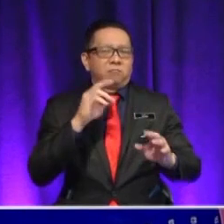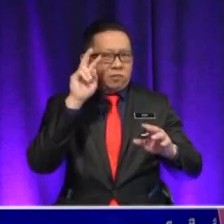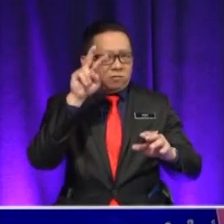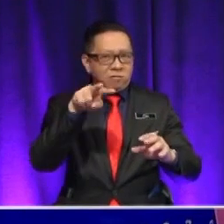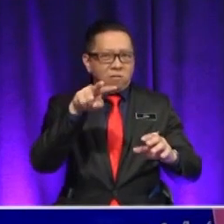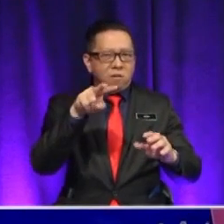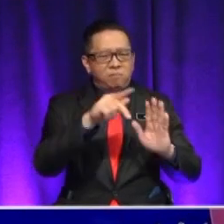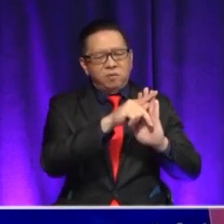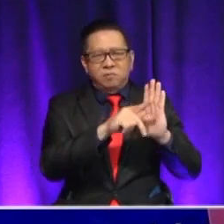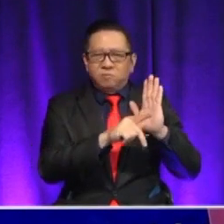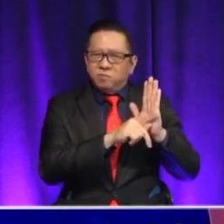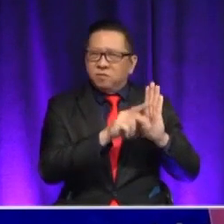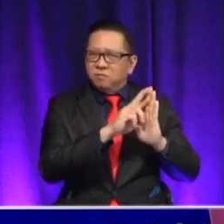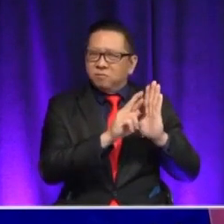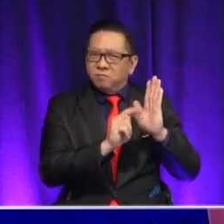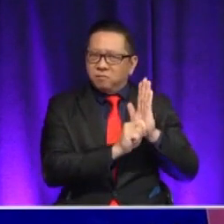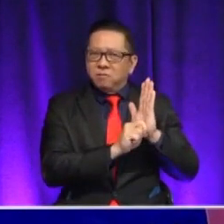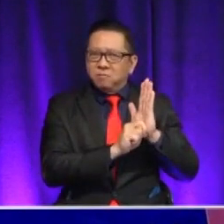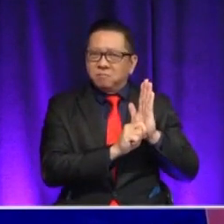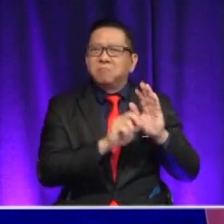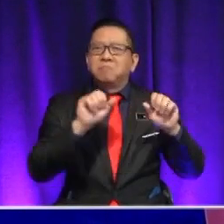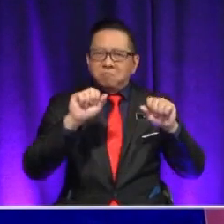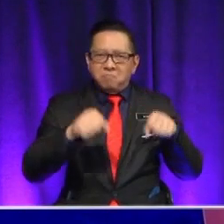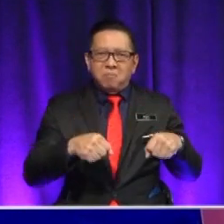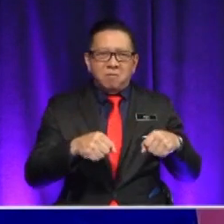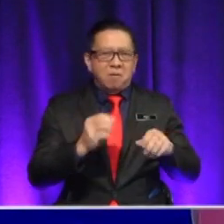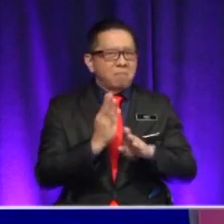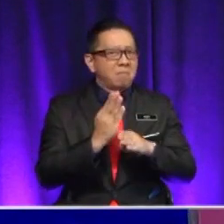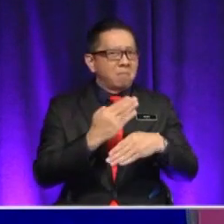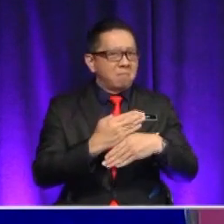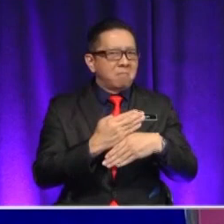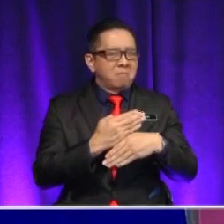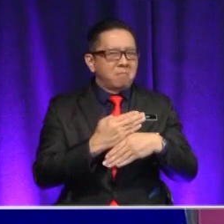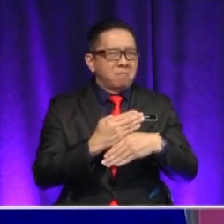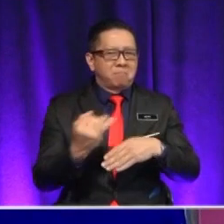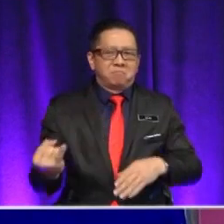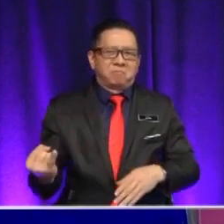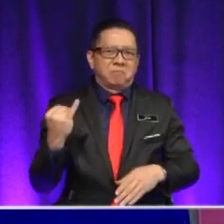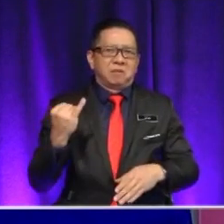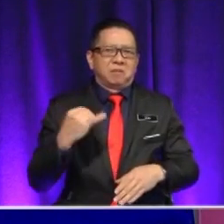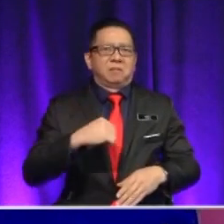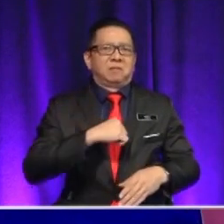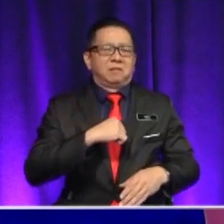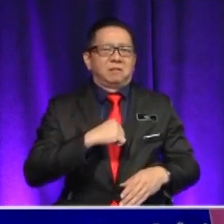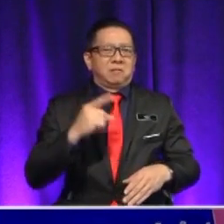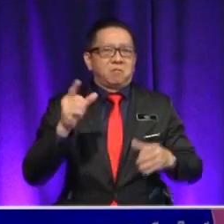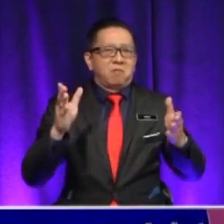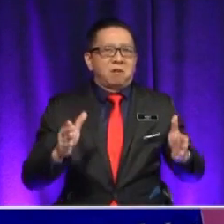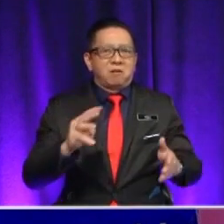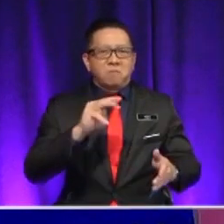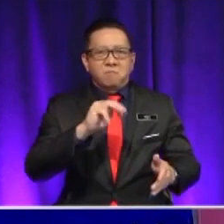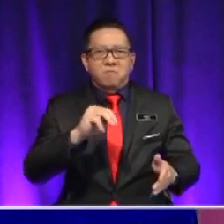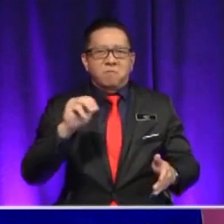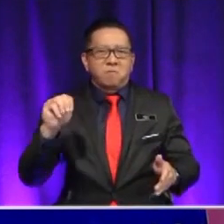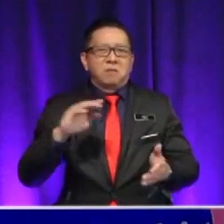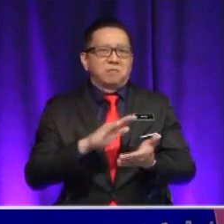adakah prinsip-prinsip rukun negara ni mampu membentuk jati diri seorang murid, pertamanya murid di